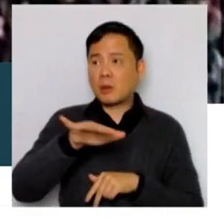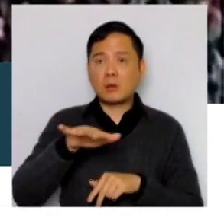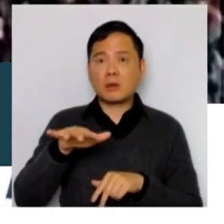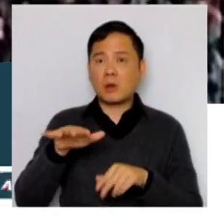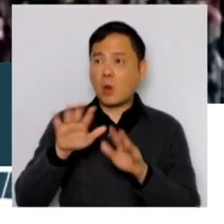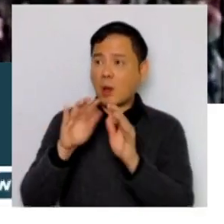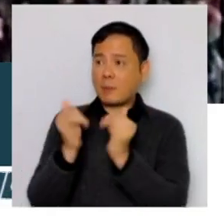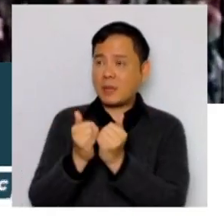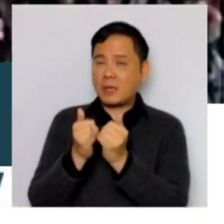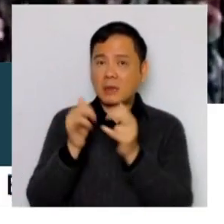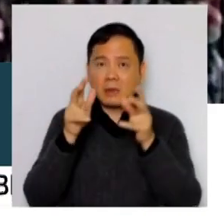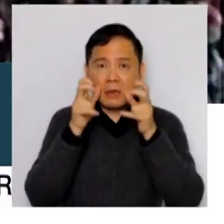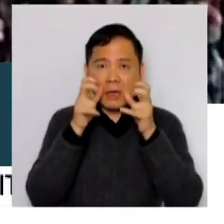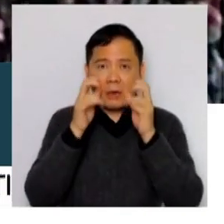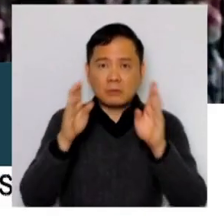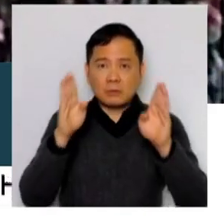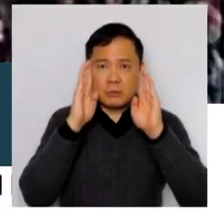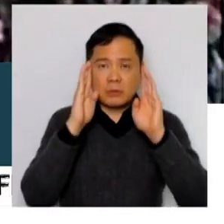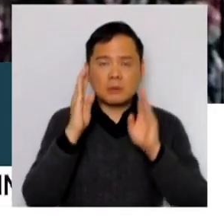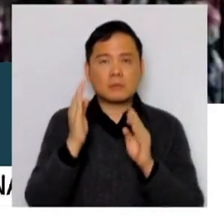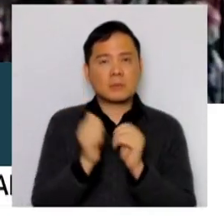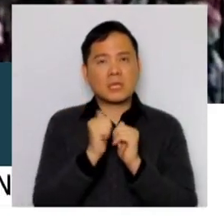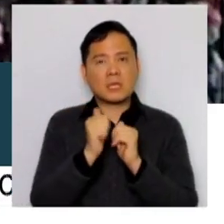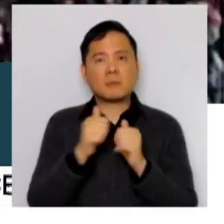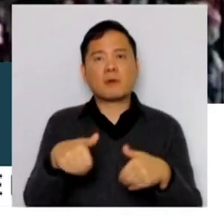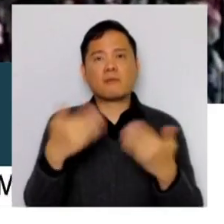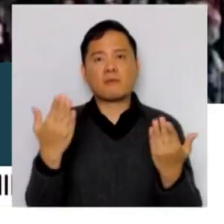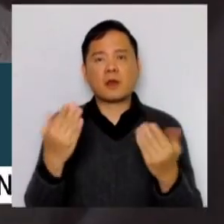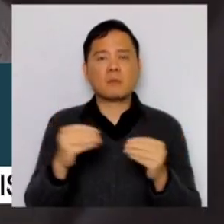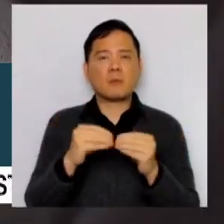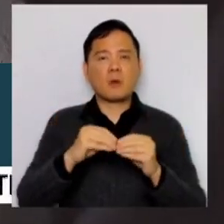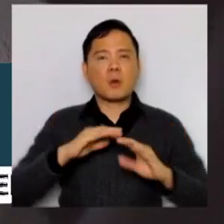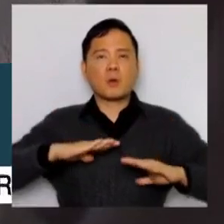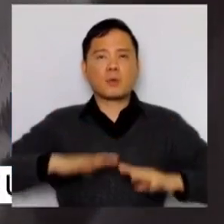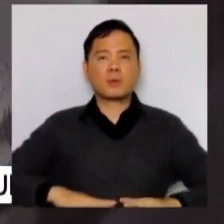para maibsan kahit paano yung bigat na nadarama natin.